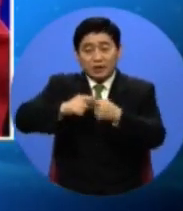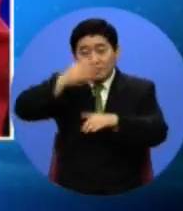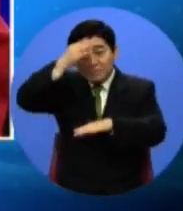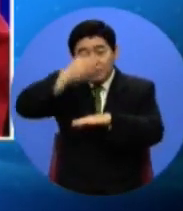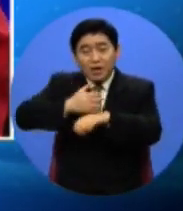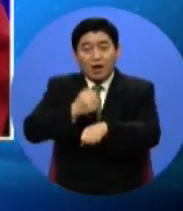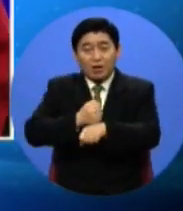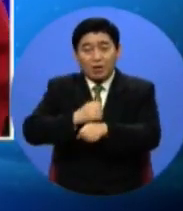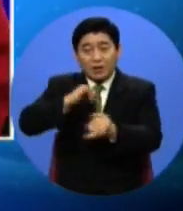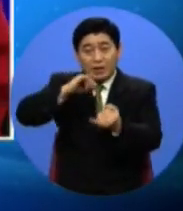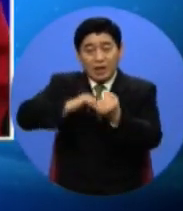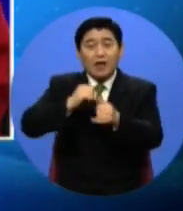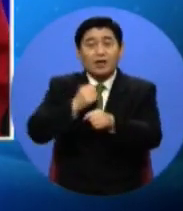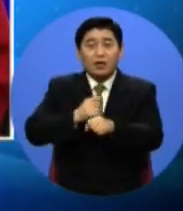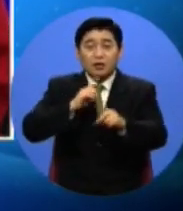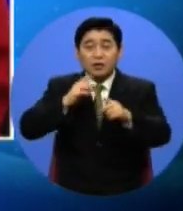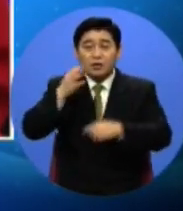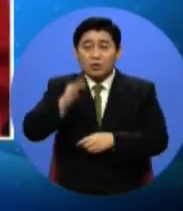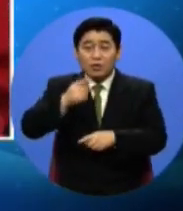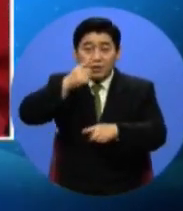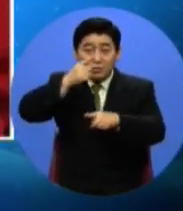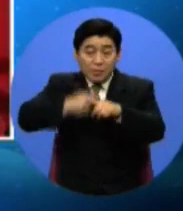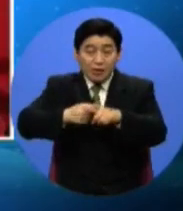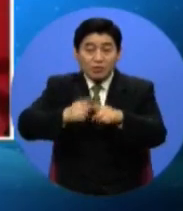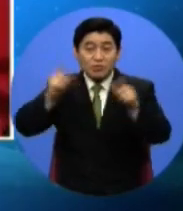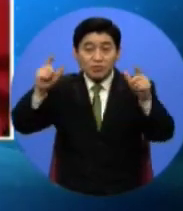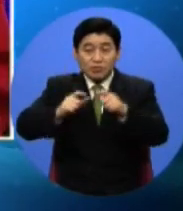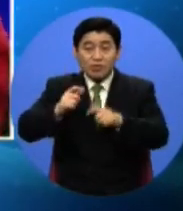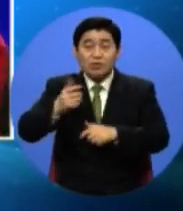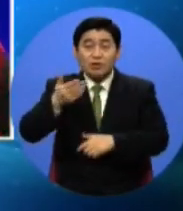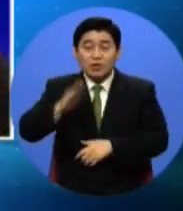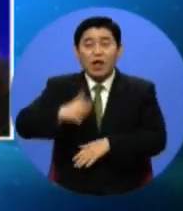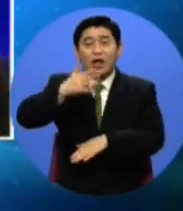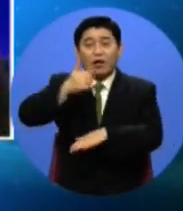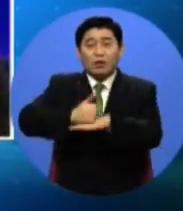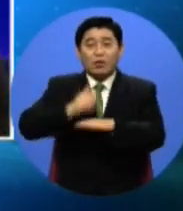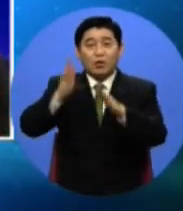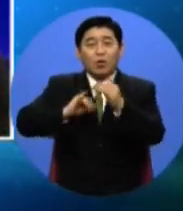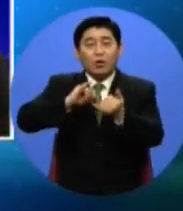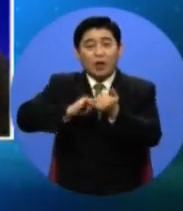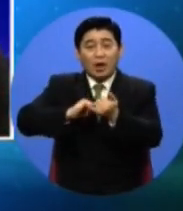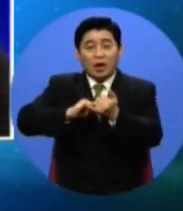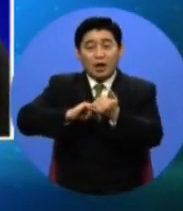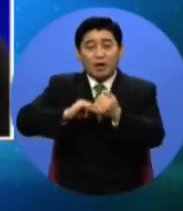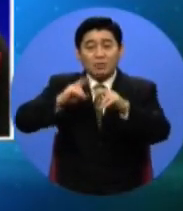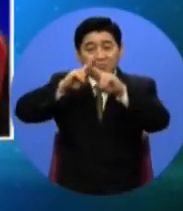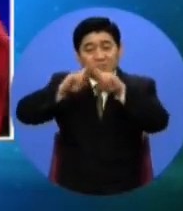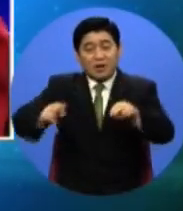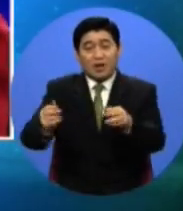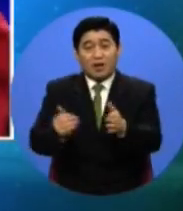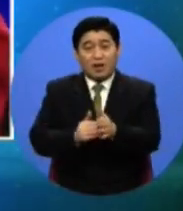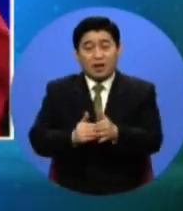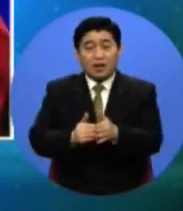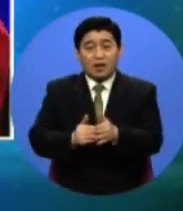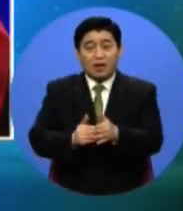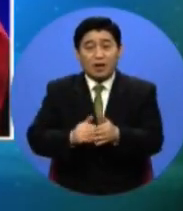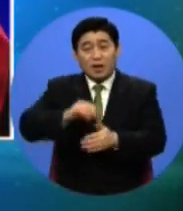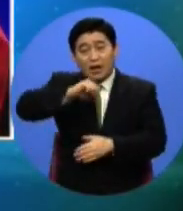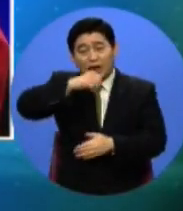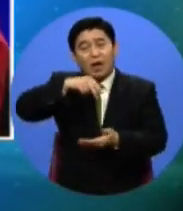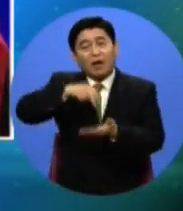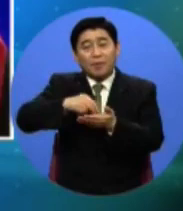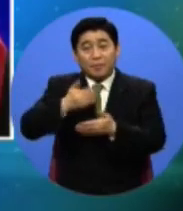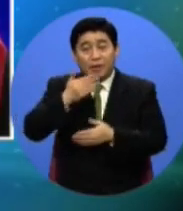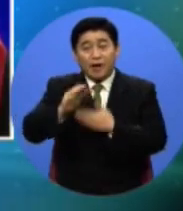하고 약속했던 금액을 절반으로 줄였다가 결국은 공약을 폐지시켰다 재정 형편이